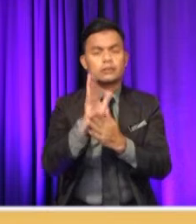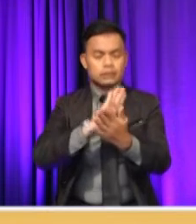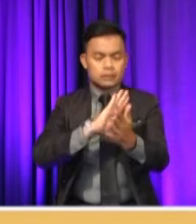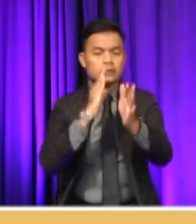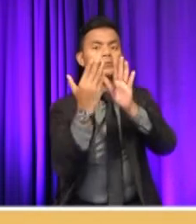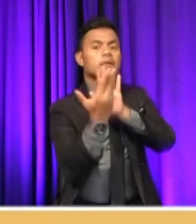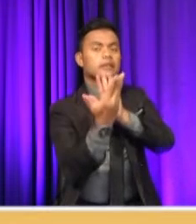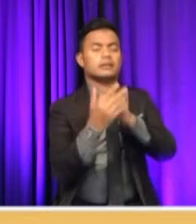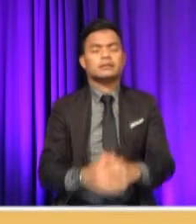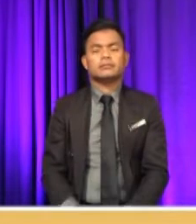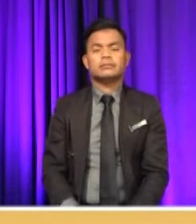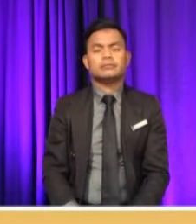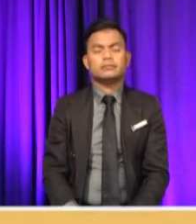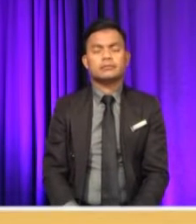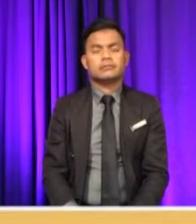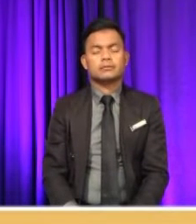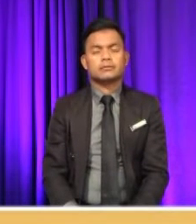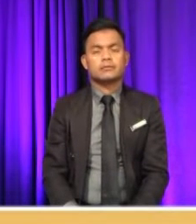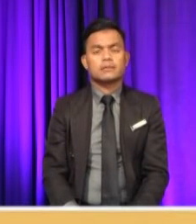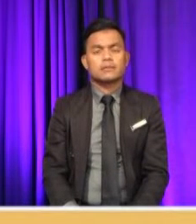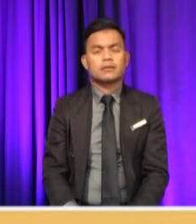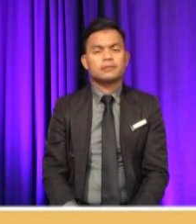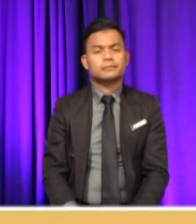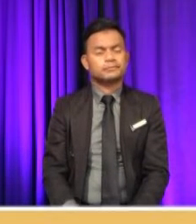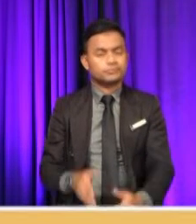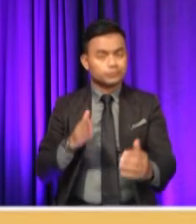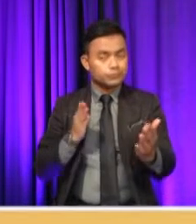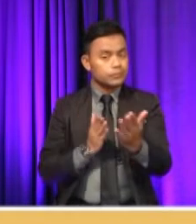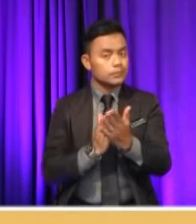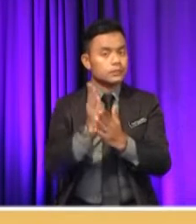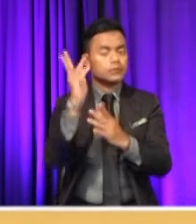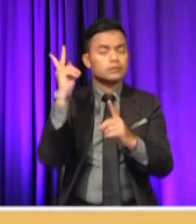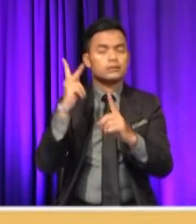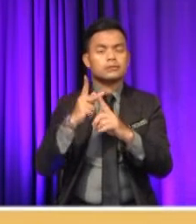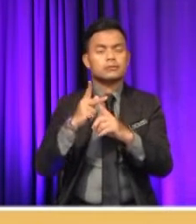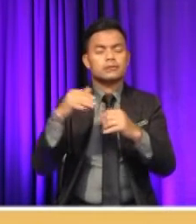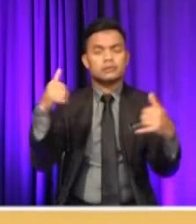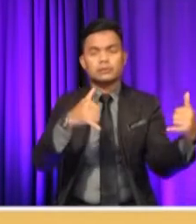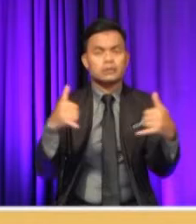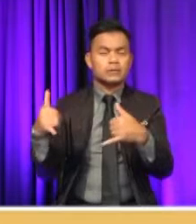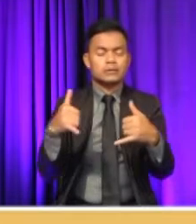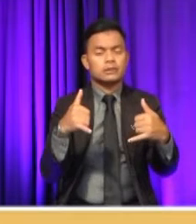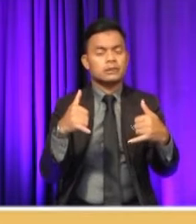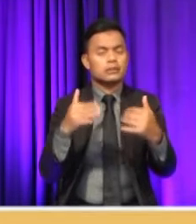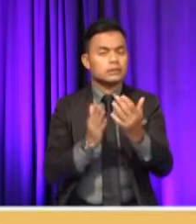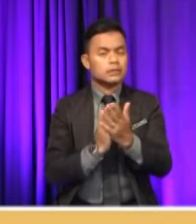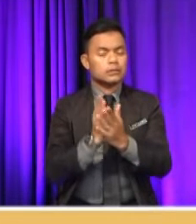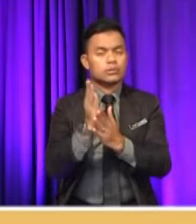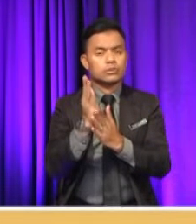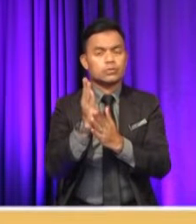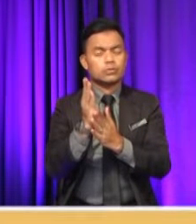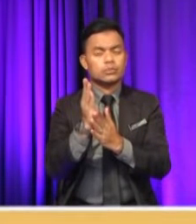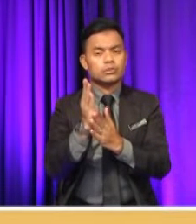arus ulang-alik kepada pada arus terus kepada arus ulang-alik. Yang ini penerus rectifier, dia tukar